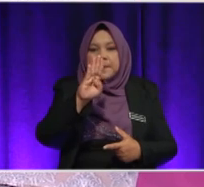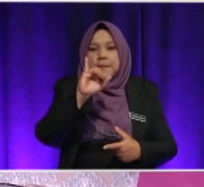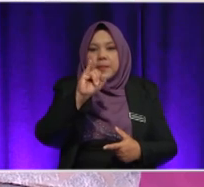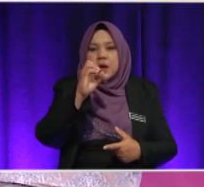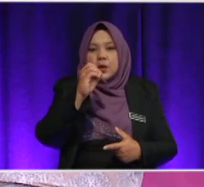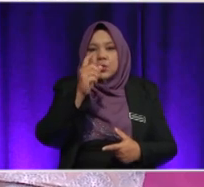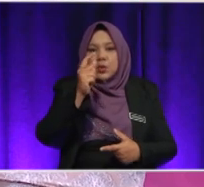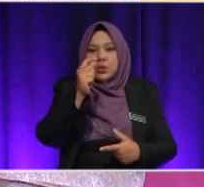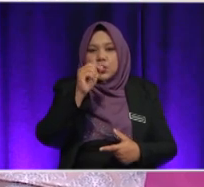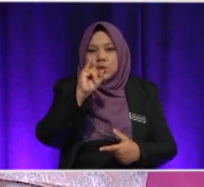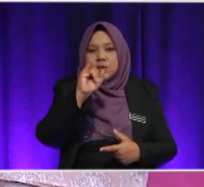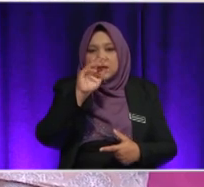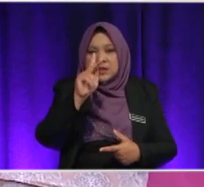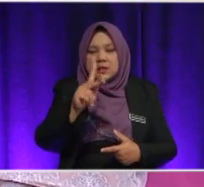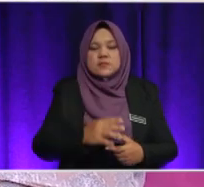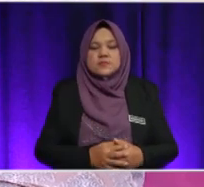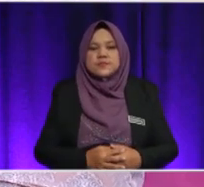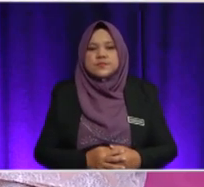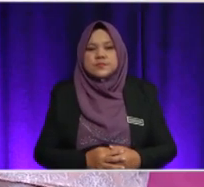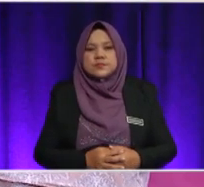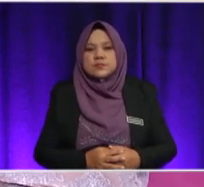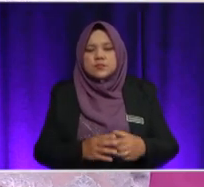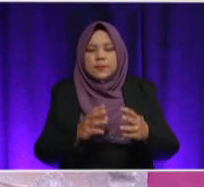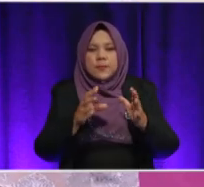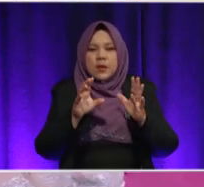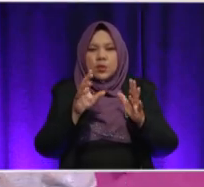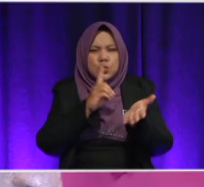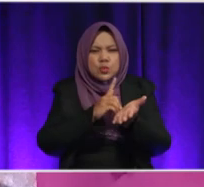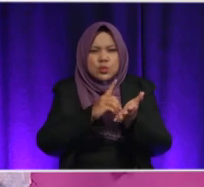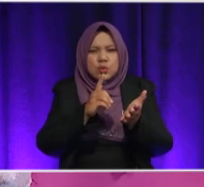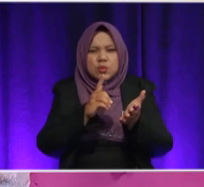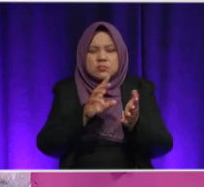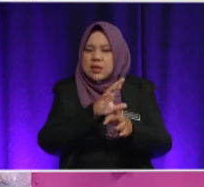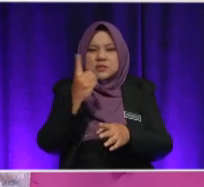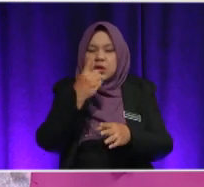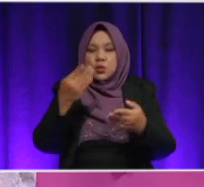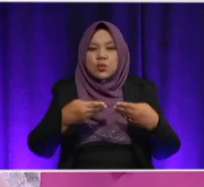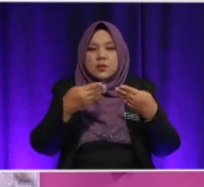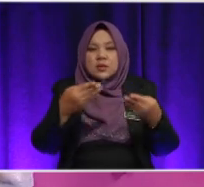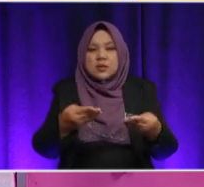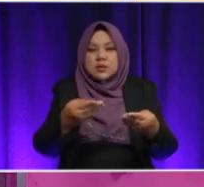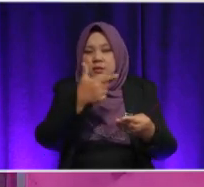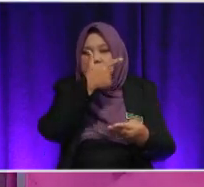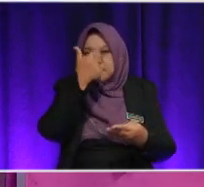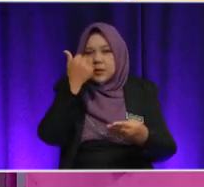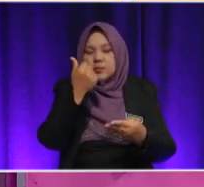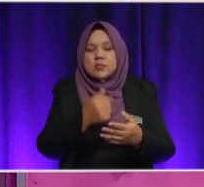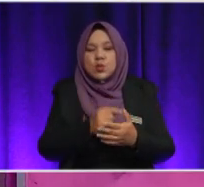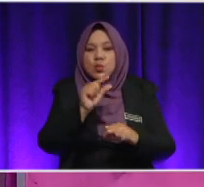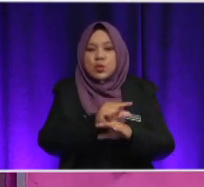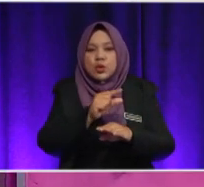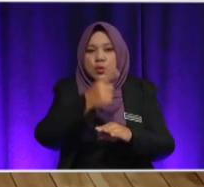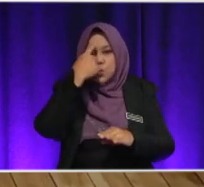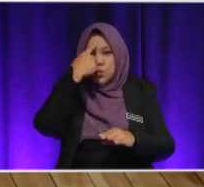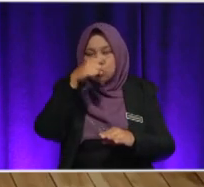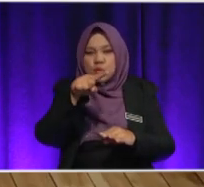elak beri antibiotik alias kalau kita betul-betul obat ini adalah obat yang berfungsi untuk membunuh